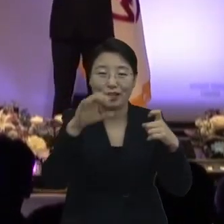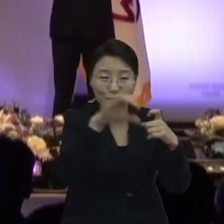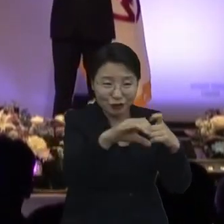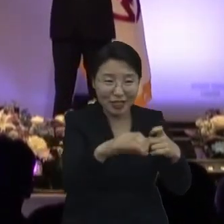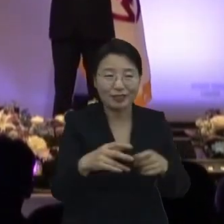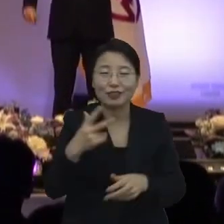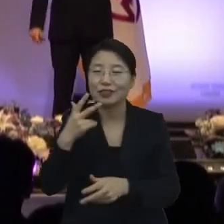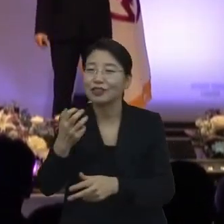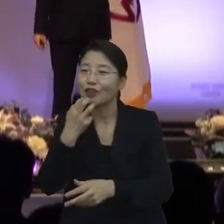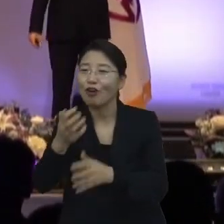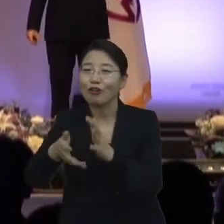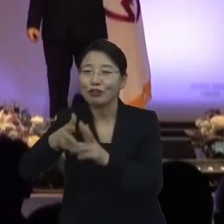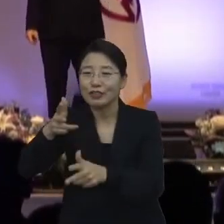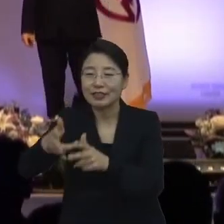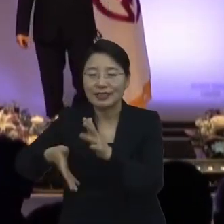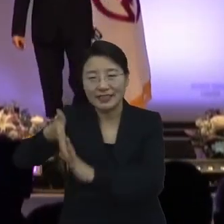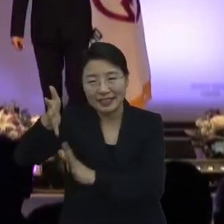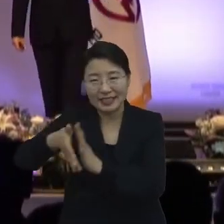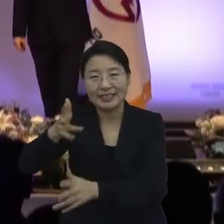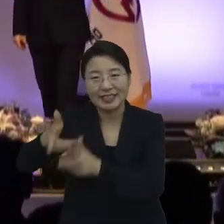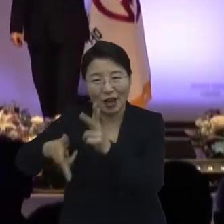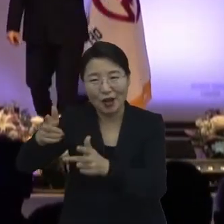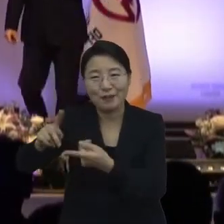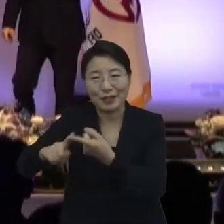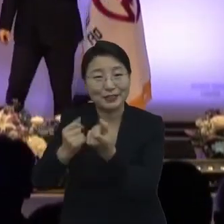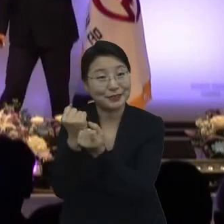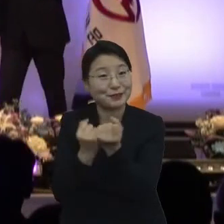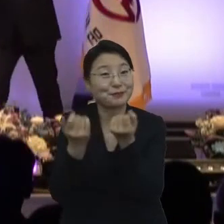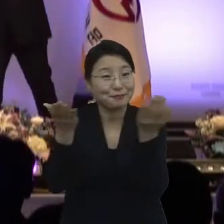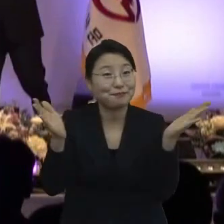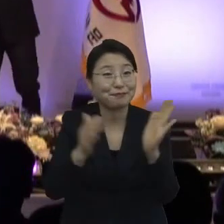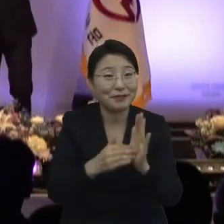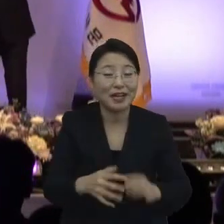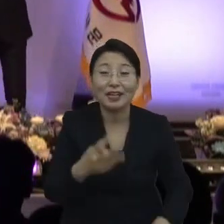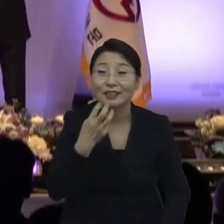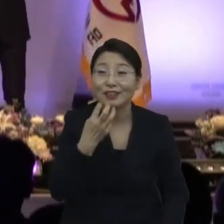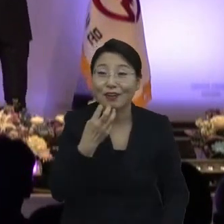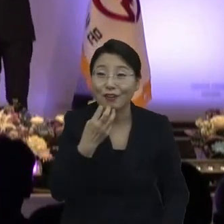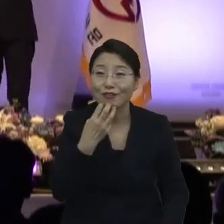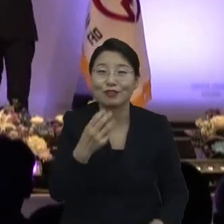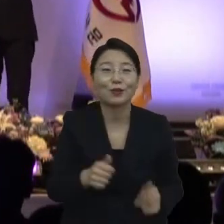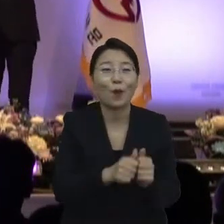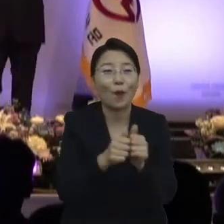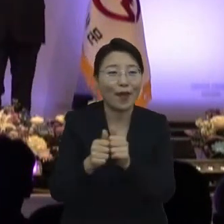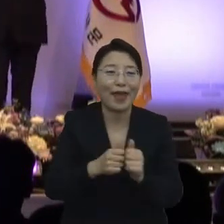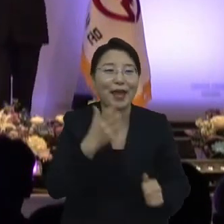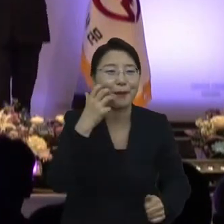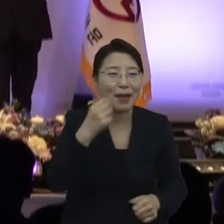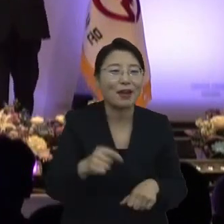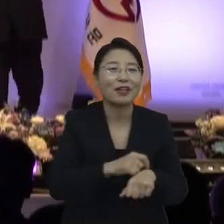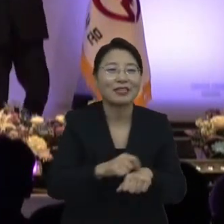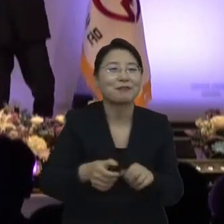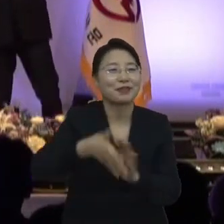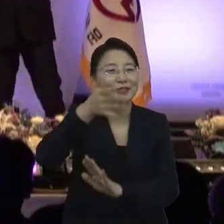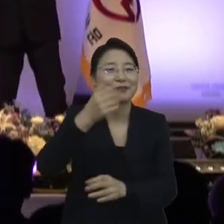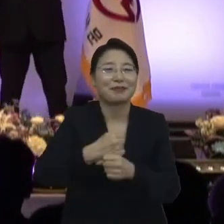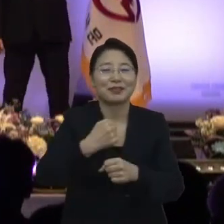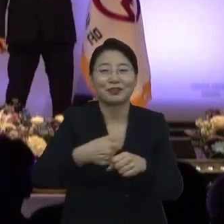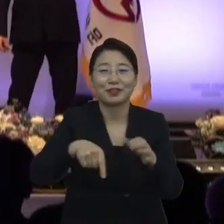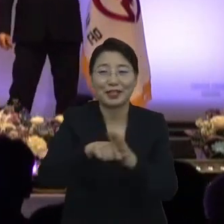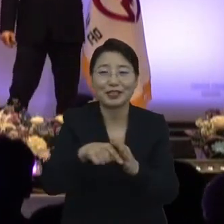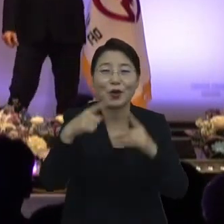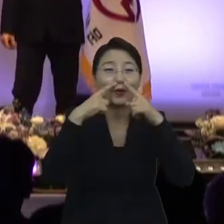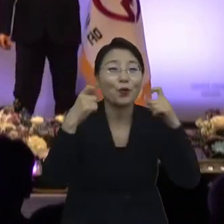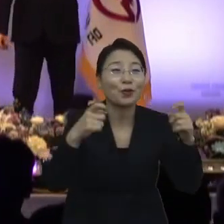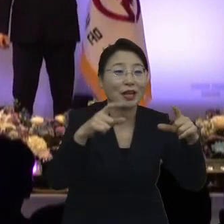사업 몇 개만 보여드렸는데요. 아까 말씀드린 것처럼 서울을 동행 매력특별시를 만들어가는데